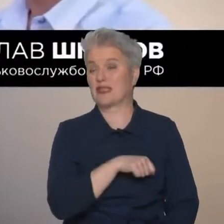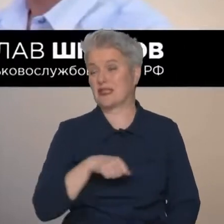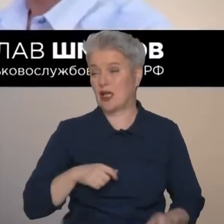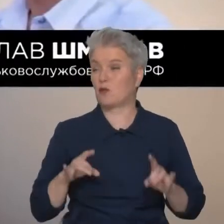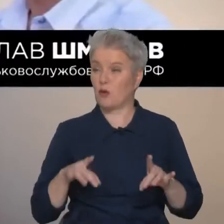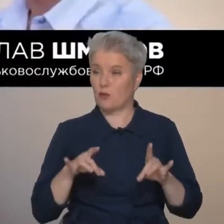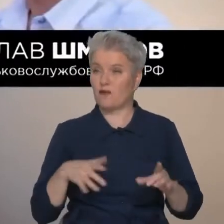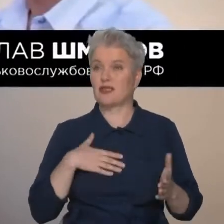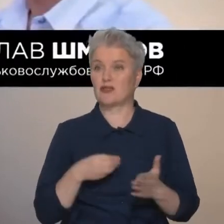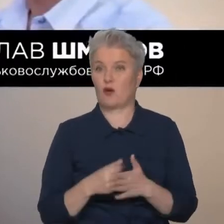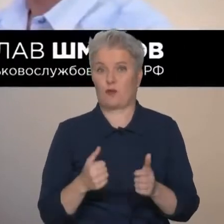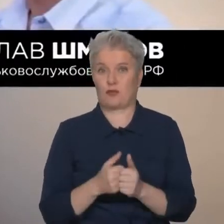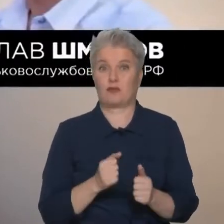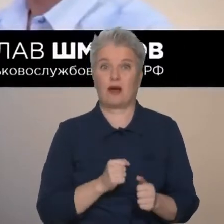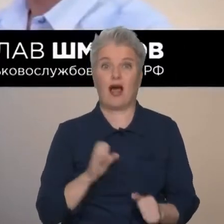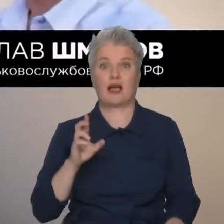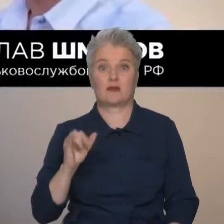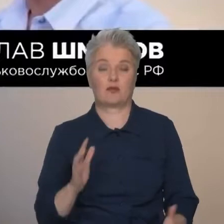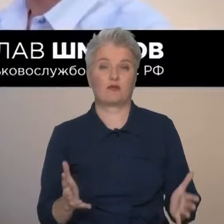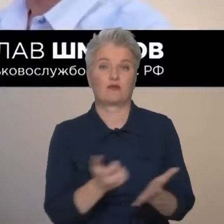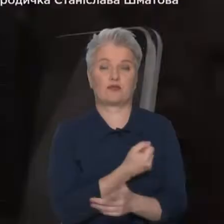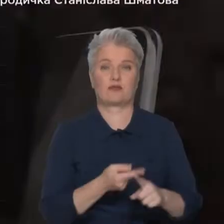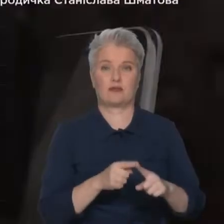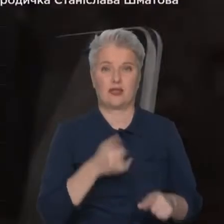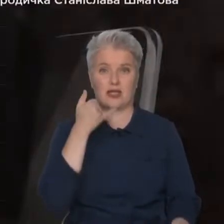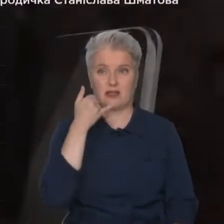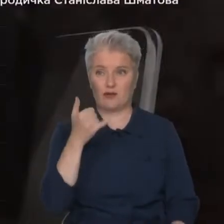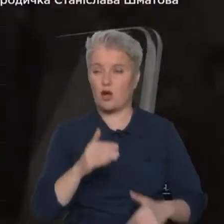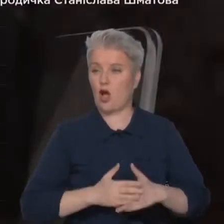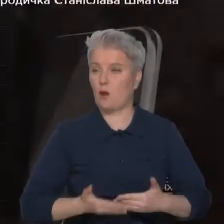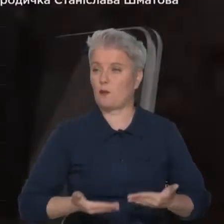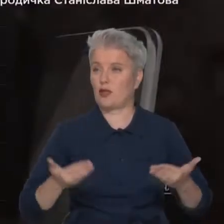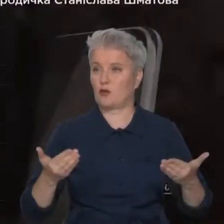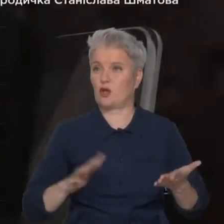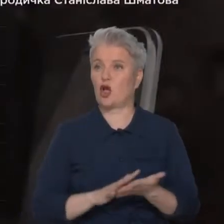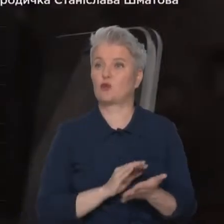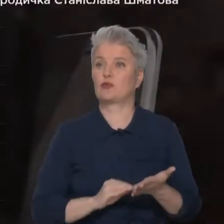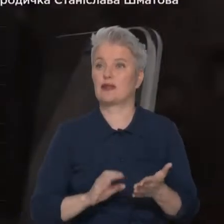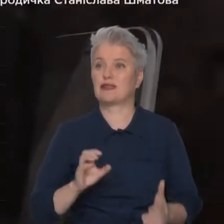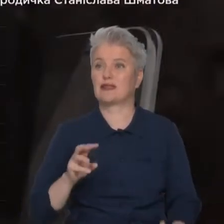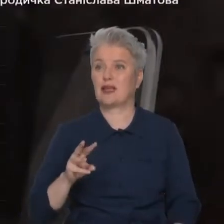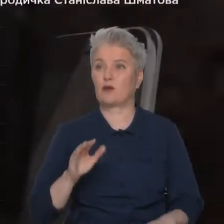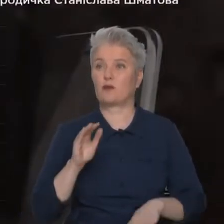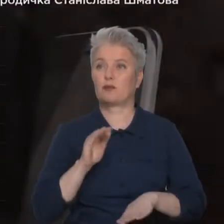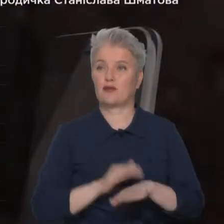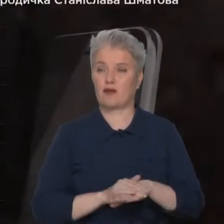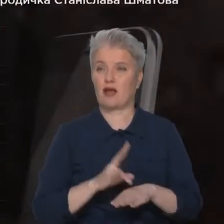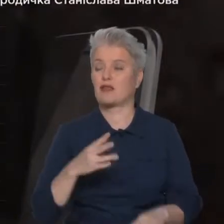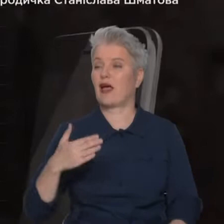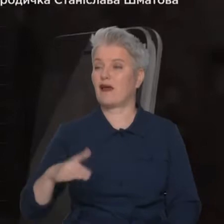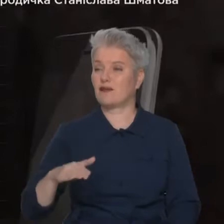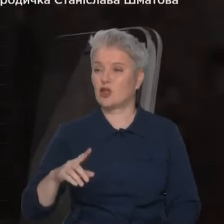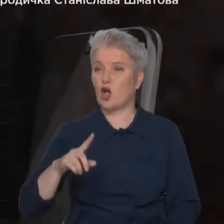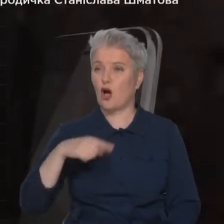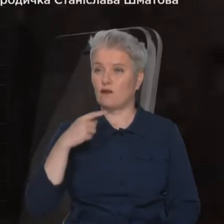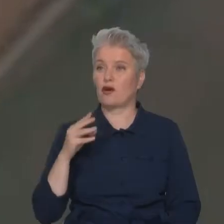розповів своїм близьким. СБУ перехопила цей телефонний дзвінок і оприлюднила його. Журналісти «Схем» підтвердили, що на відео